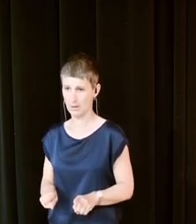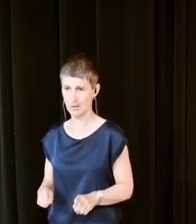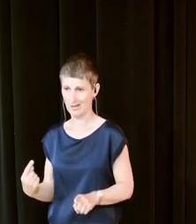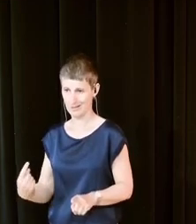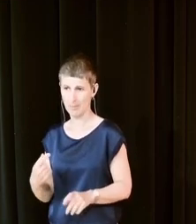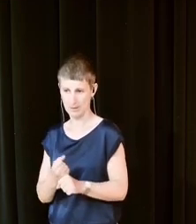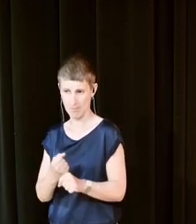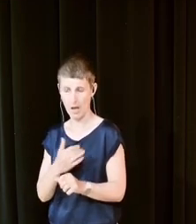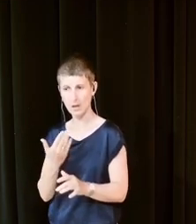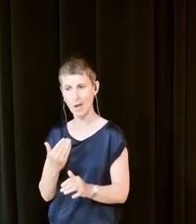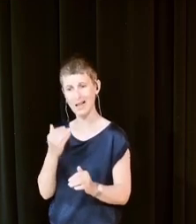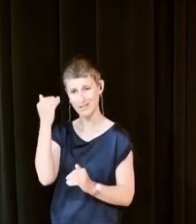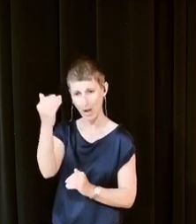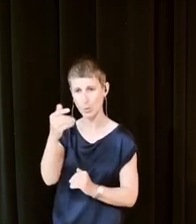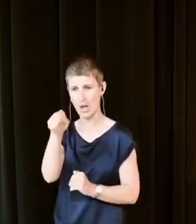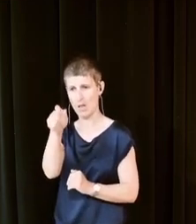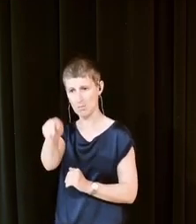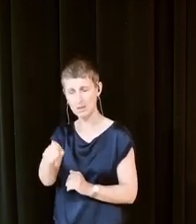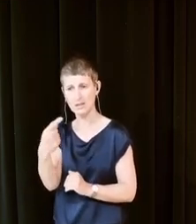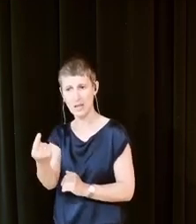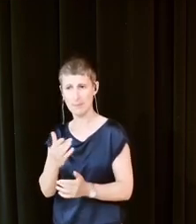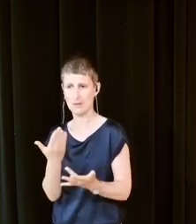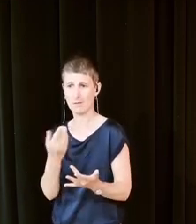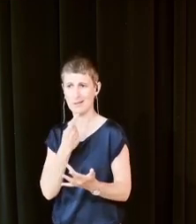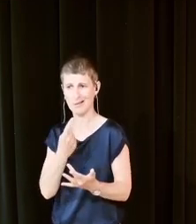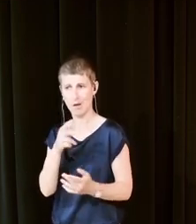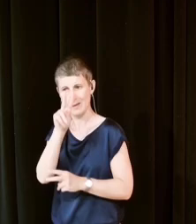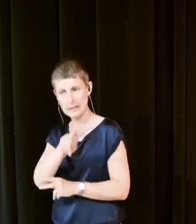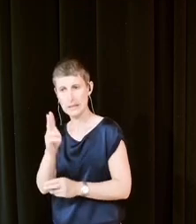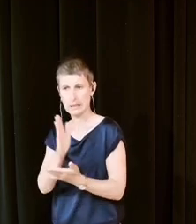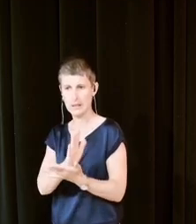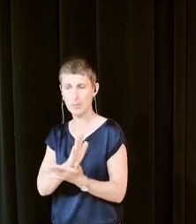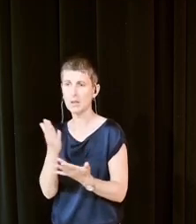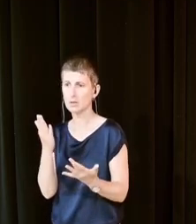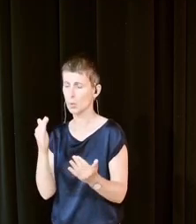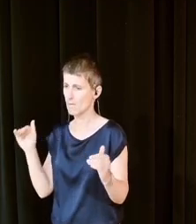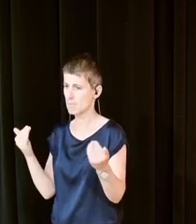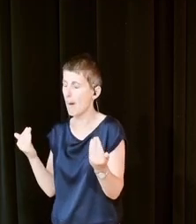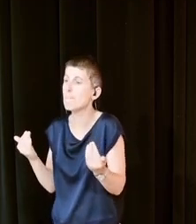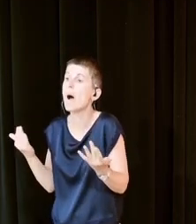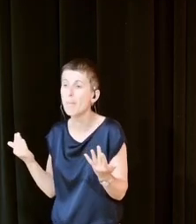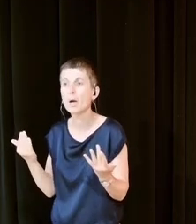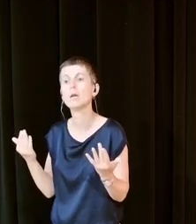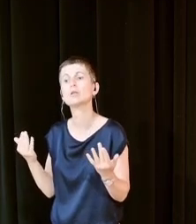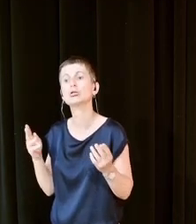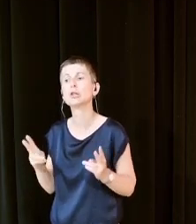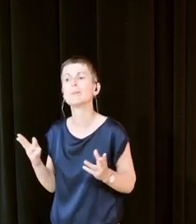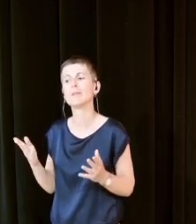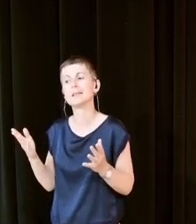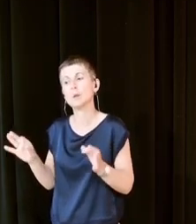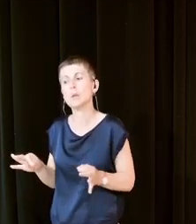der Außenstehende reininterpretieren würde. Aber Gültigkeit hat eben nur das, was der